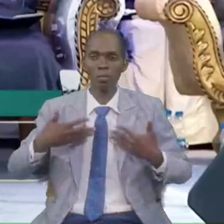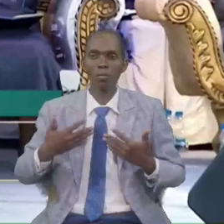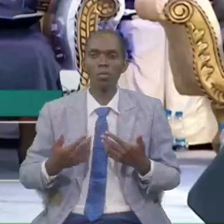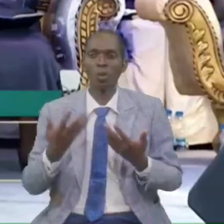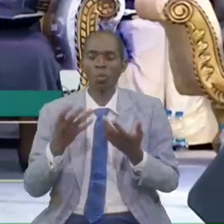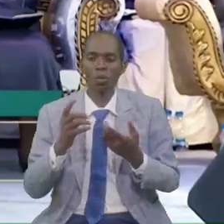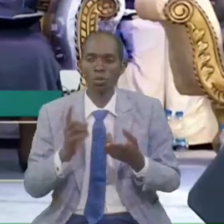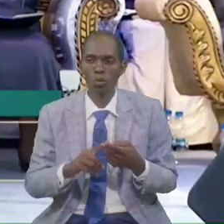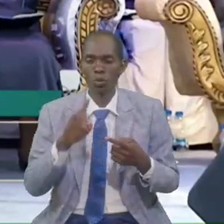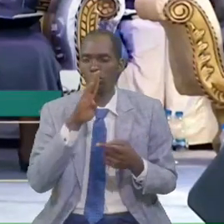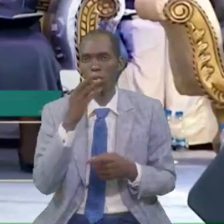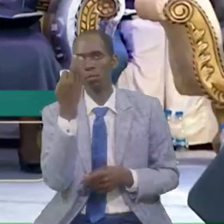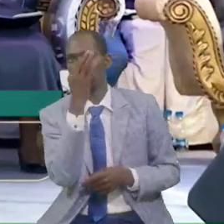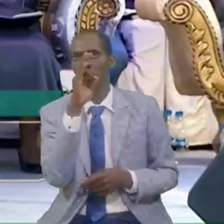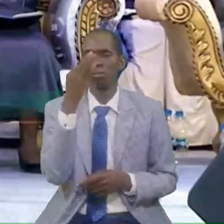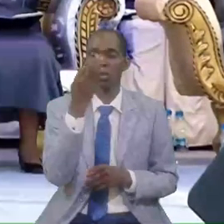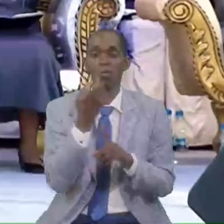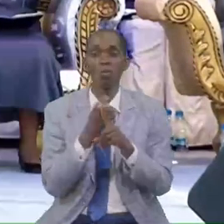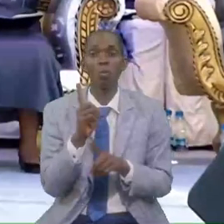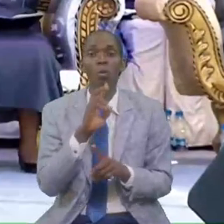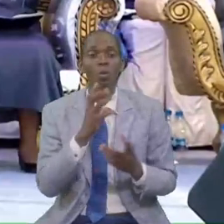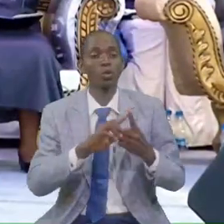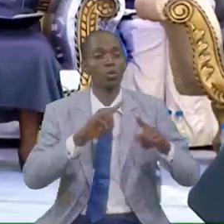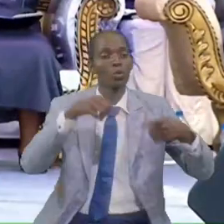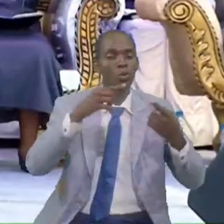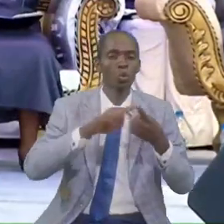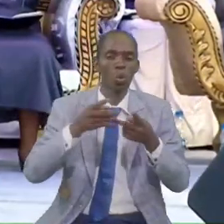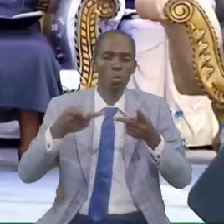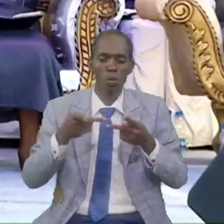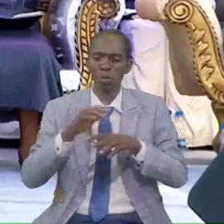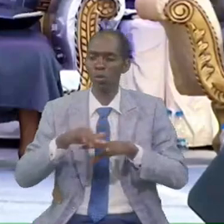et vous déplacer de votre chemin.